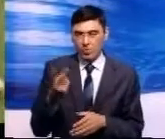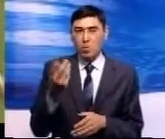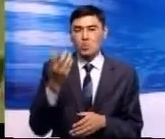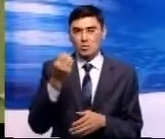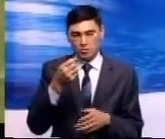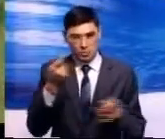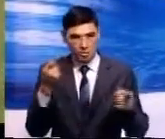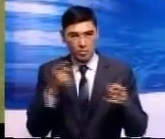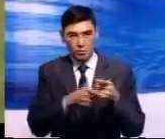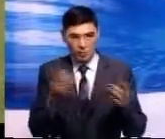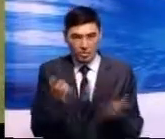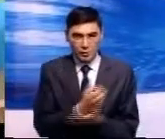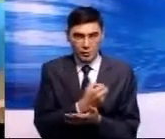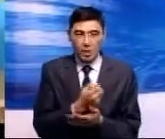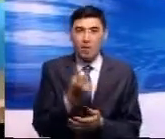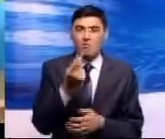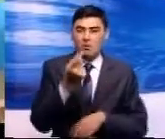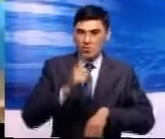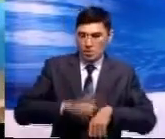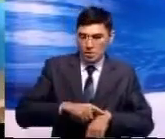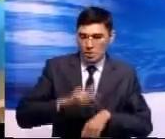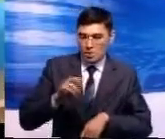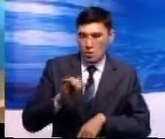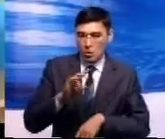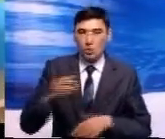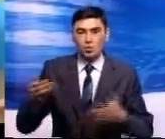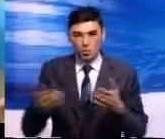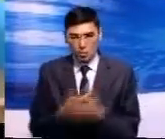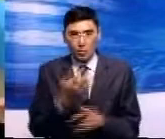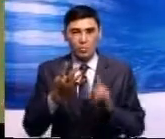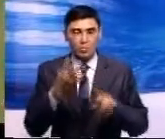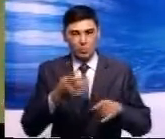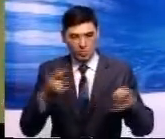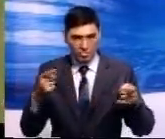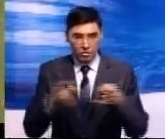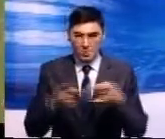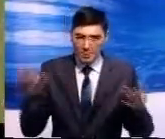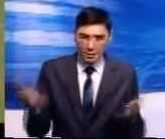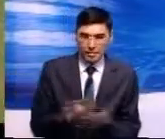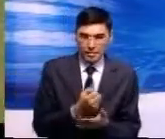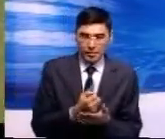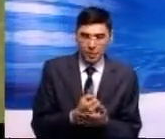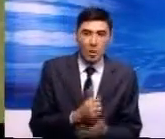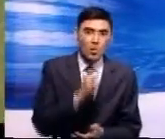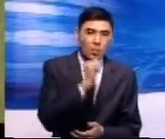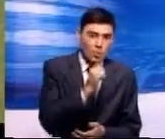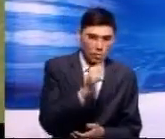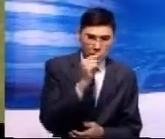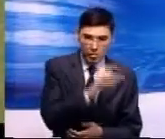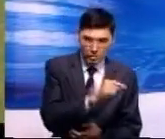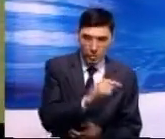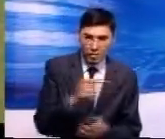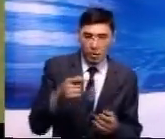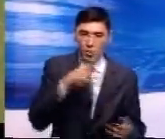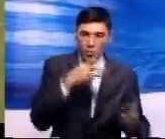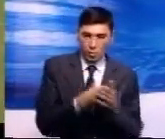два гола. Также во втором тайме вновь отличился Даурен Кайкибазов, забив четвертый гол. Кроме того, в ходе игры костанайцы забили свои